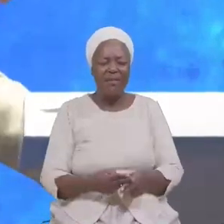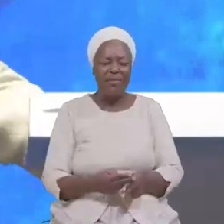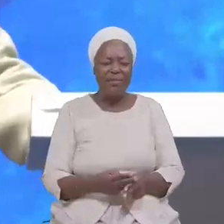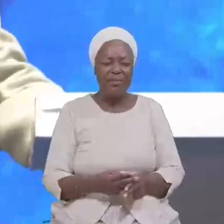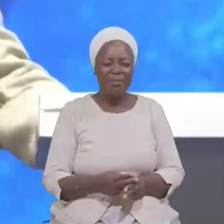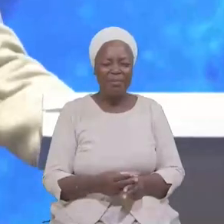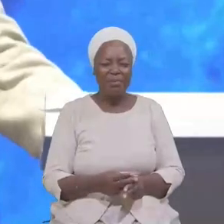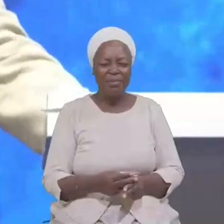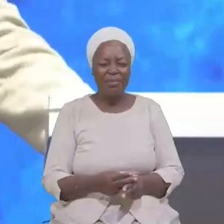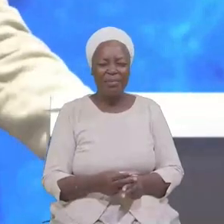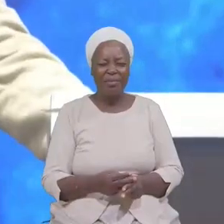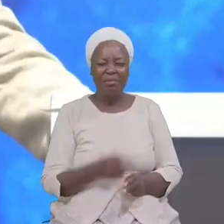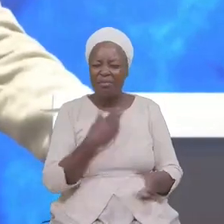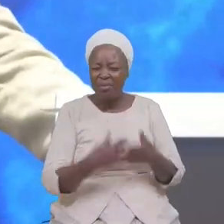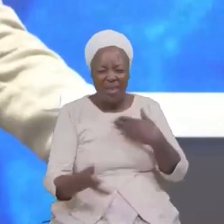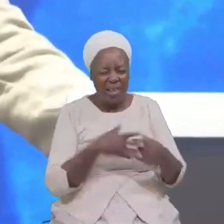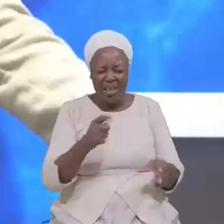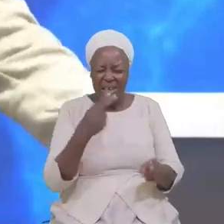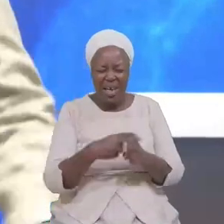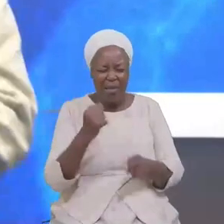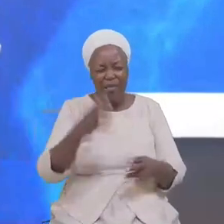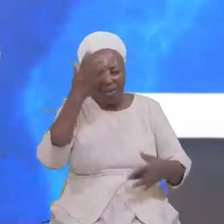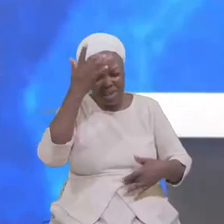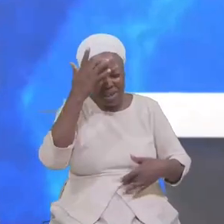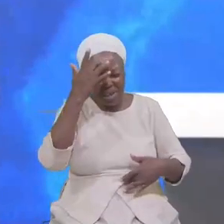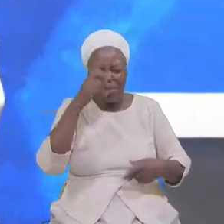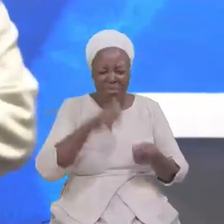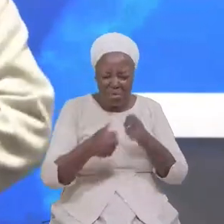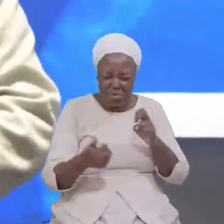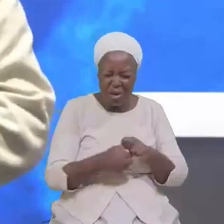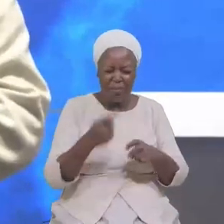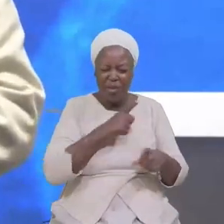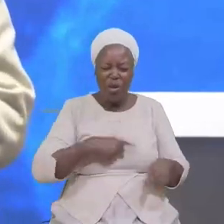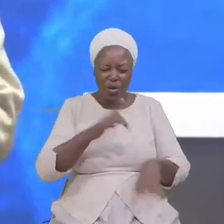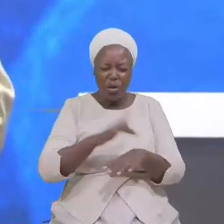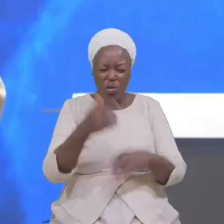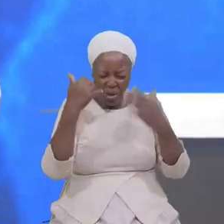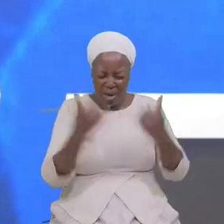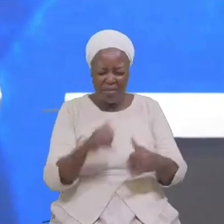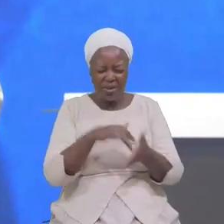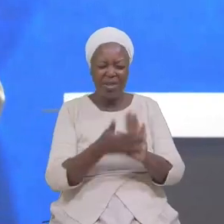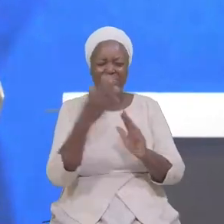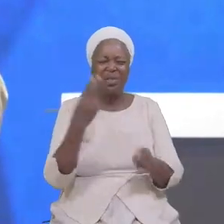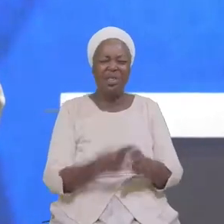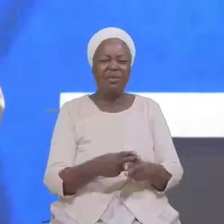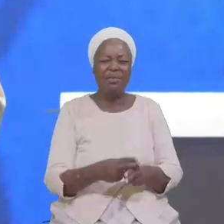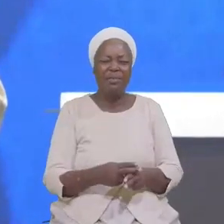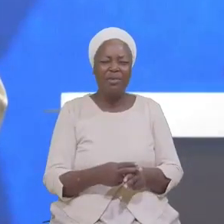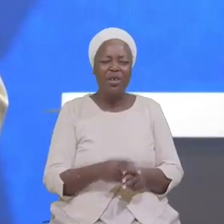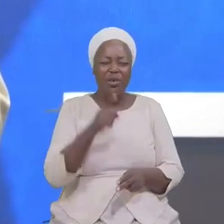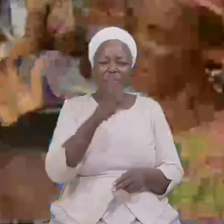Jésus. Quel que soit le nom de ta maladie, de l'infirmité, Dieu te touche maintenant. Tu es